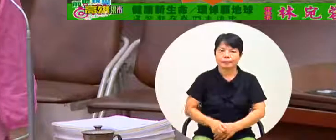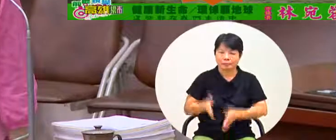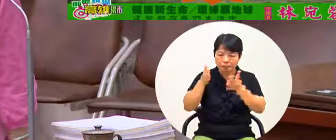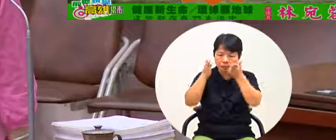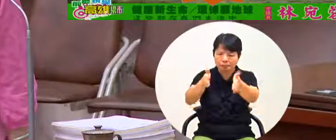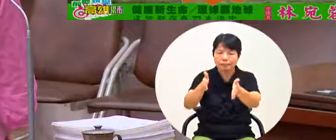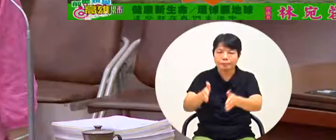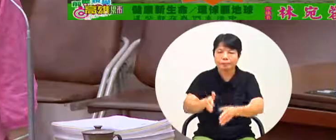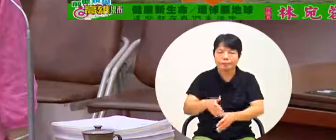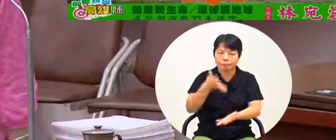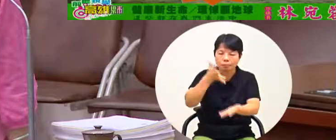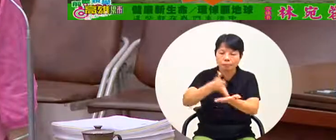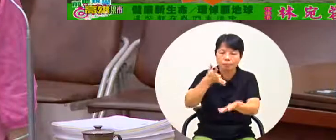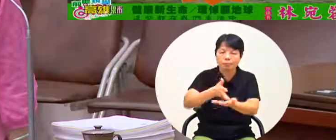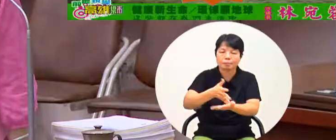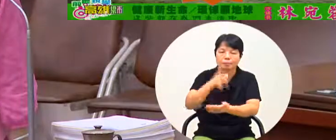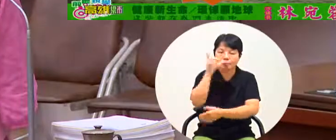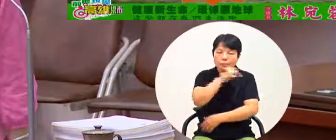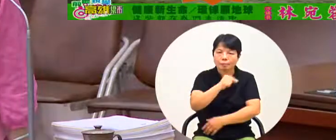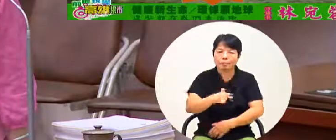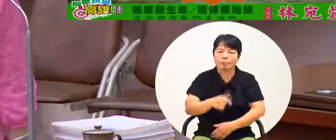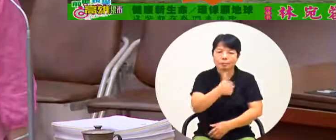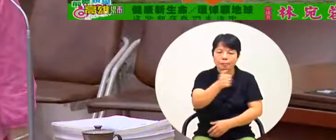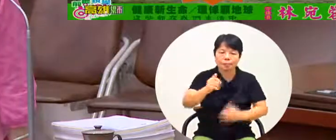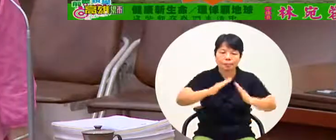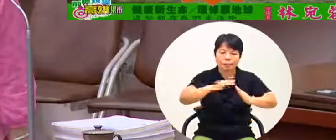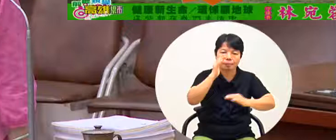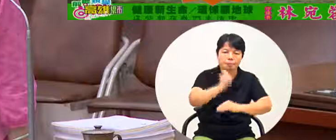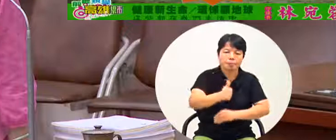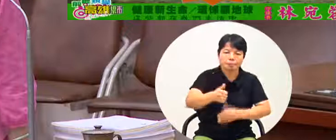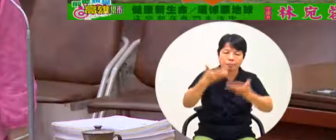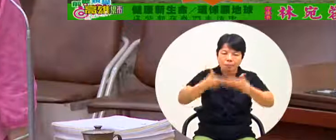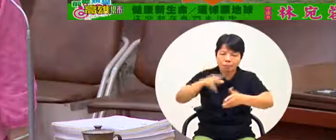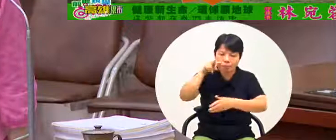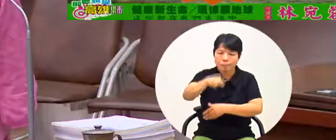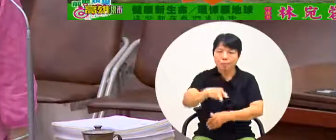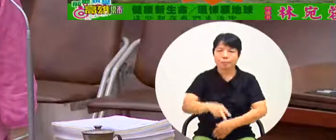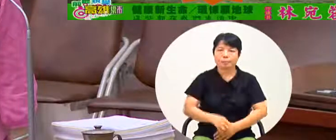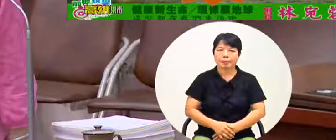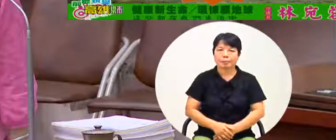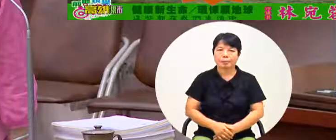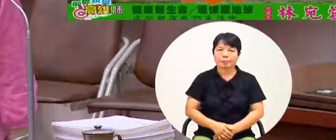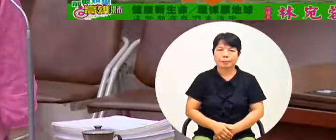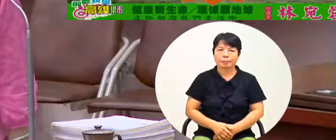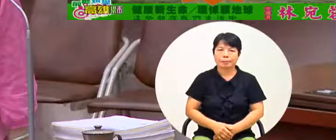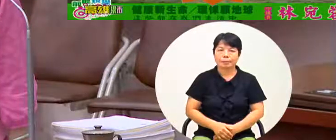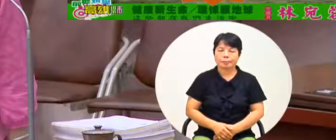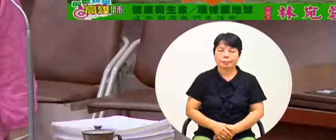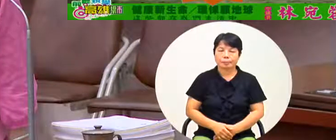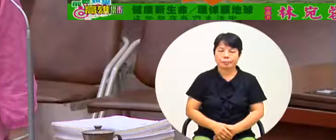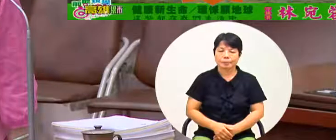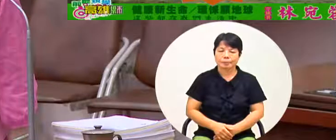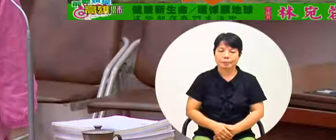我也很感谢我们市长，也很重视他在市政，我们刚从